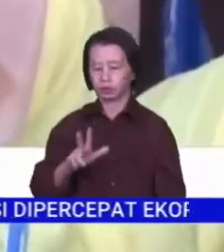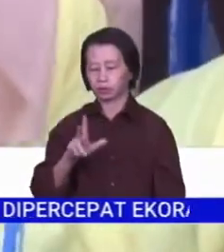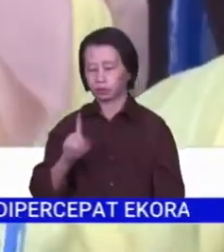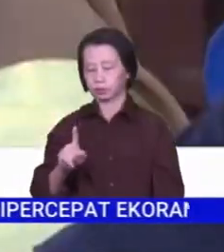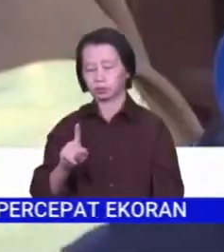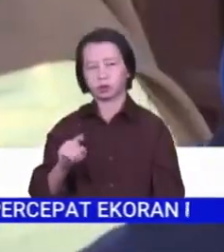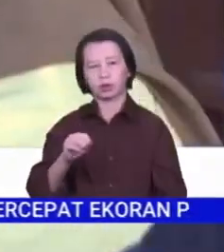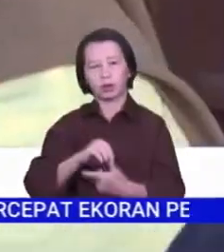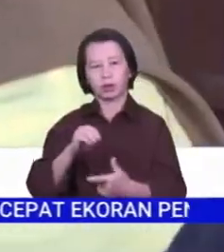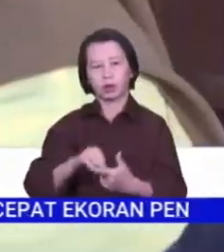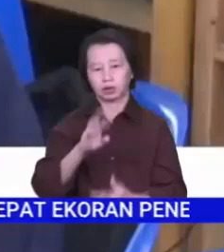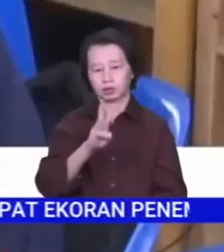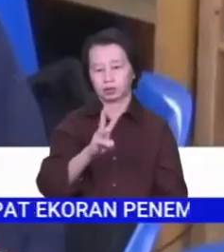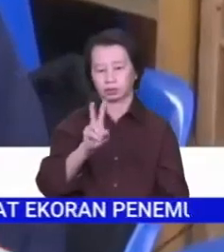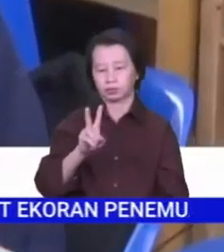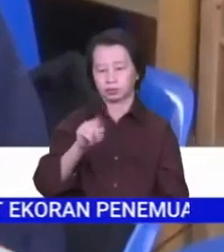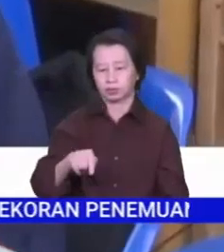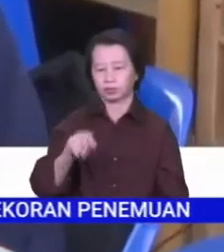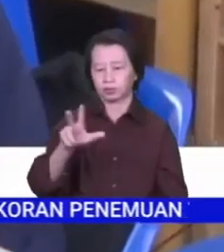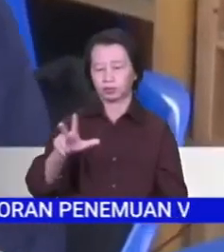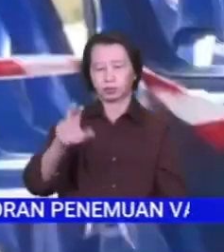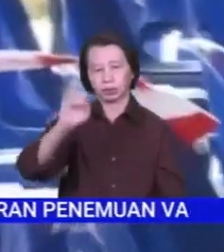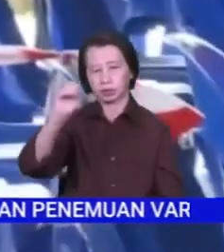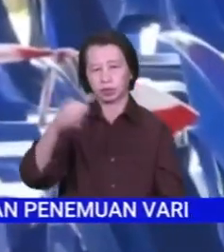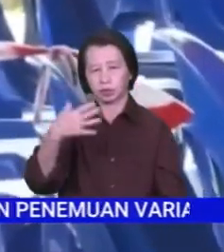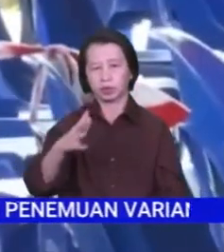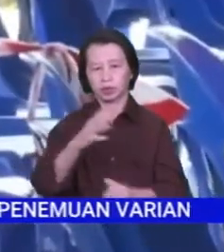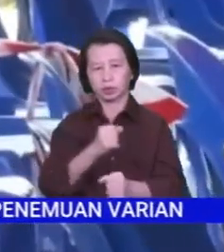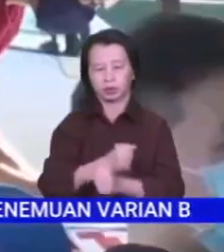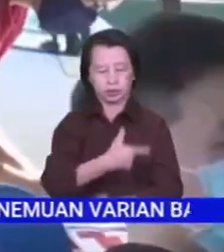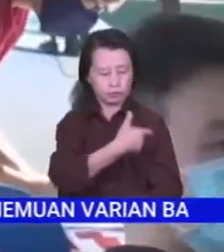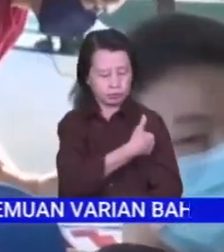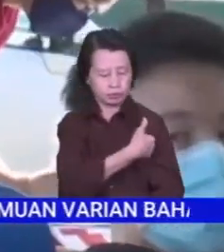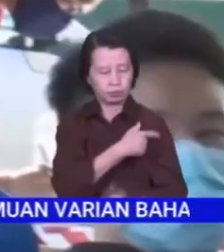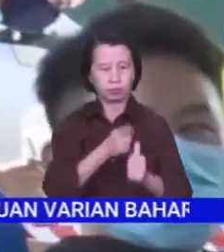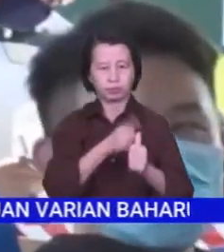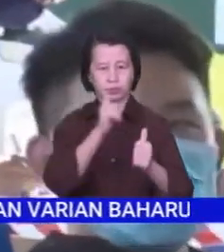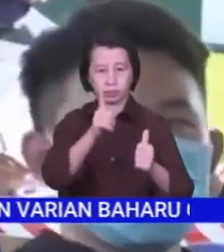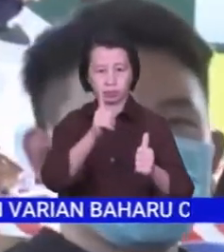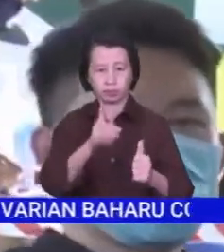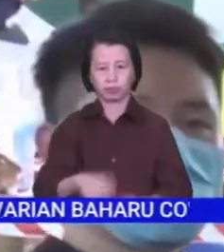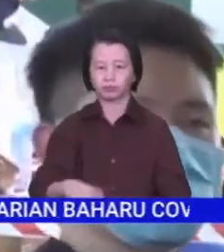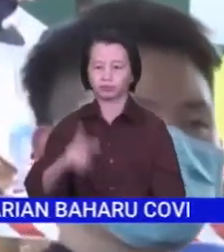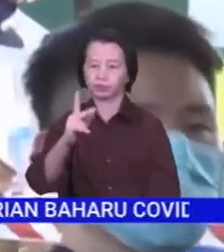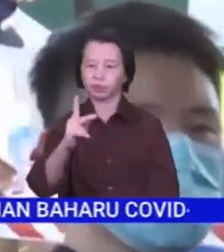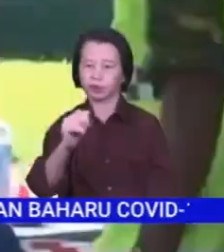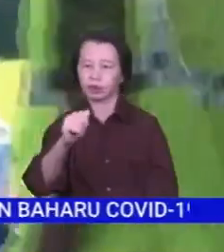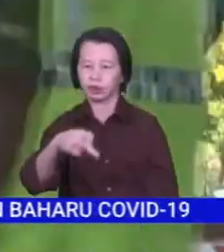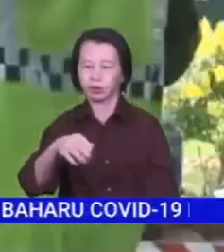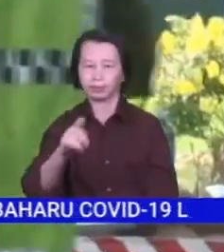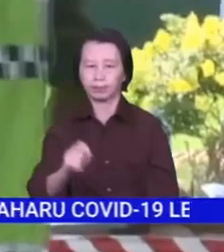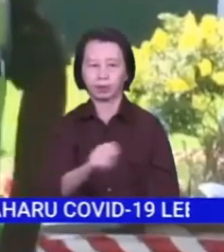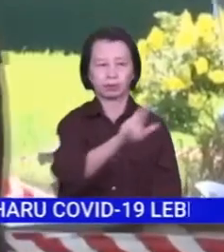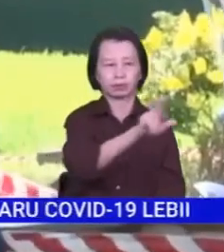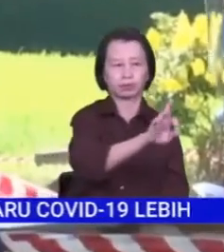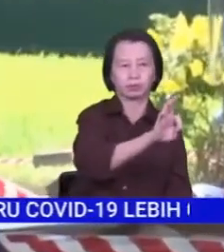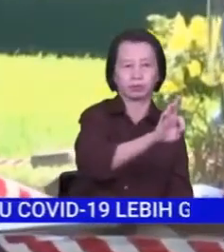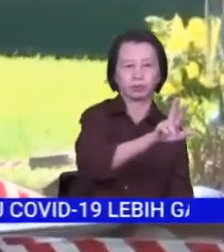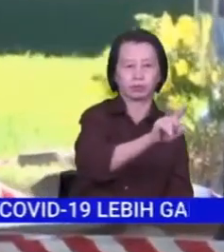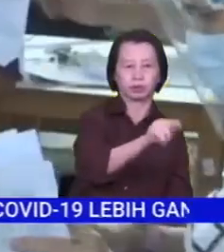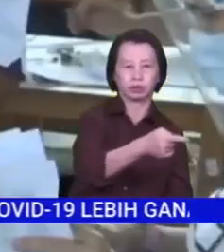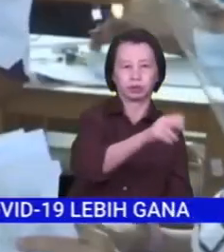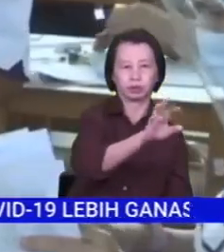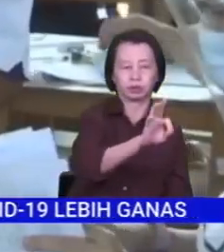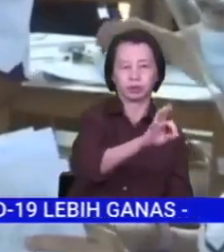58,531 atau 62.3% telah menerima suntikan dos pertama. Kapit mempunyai